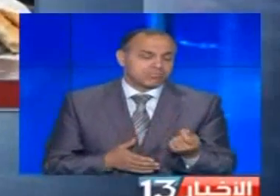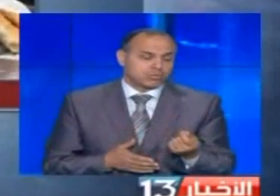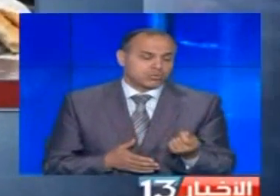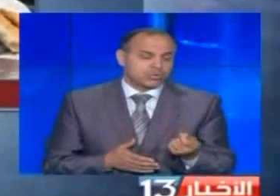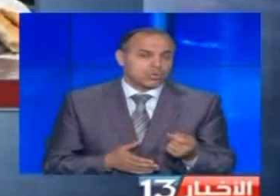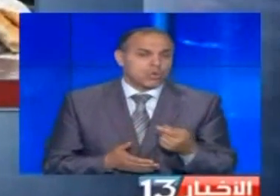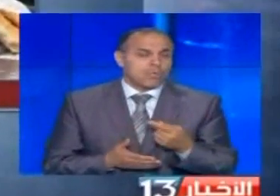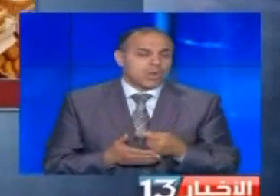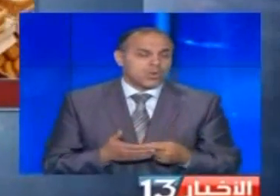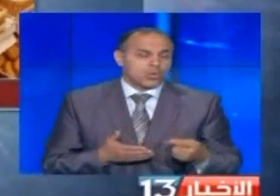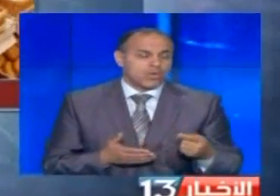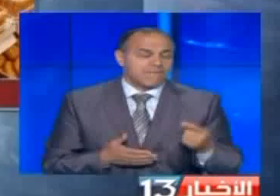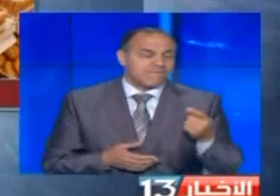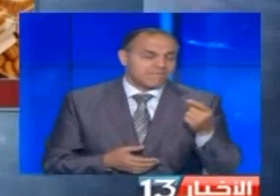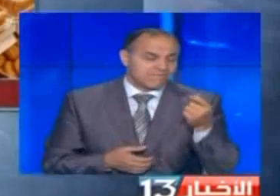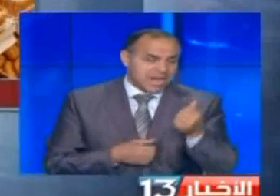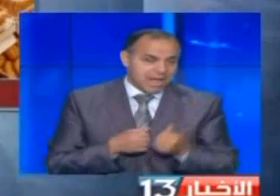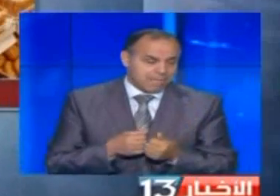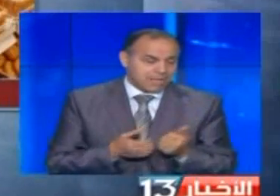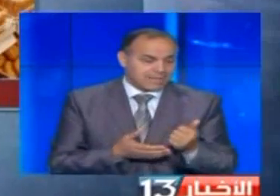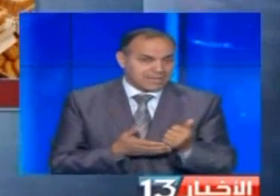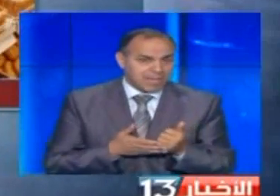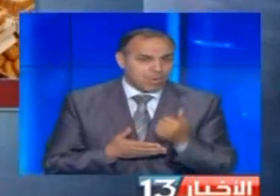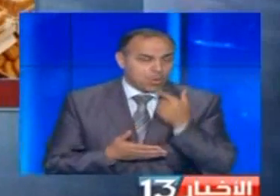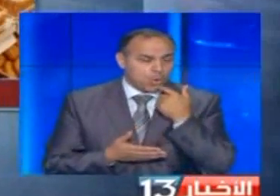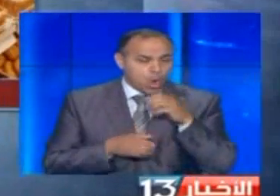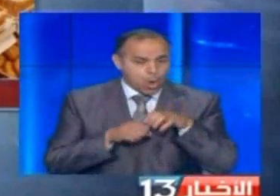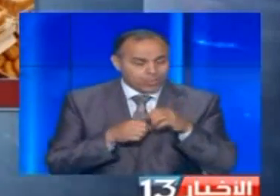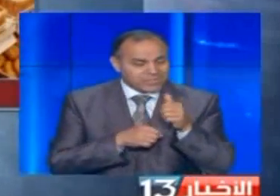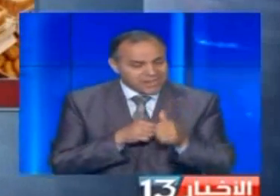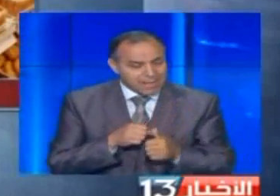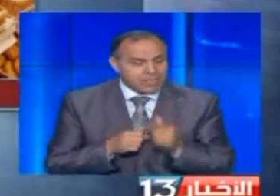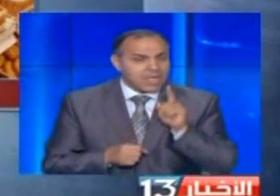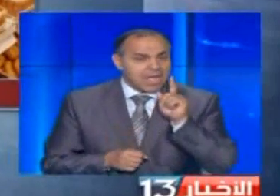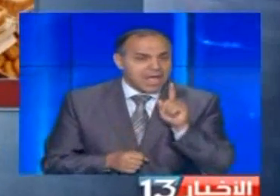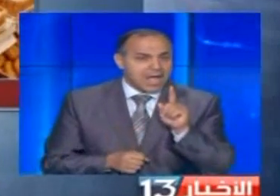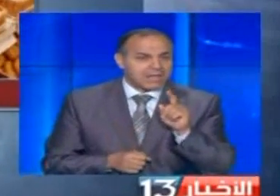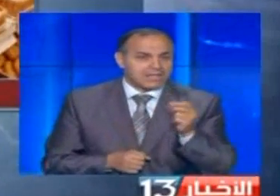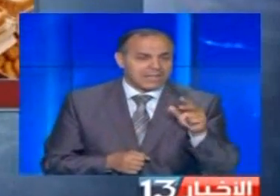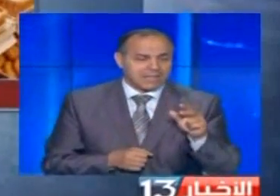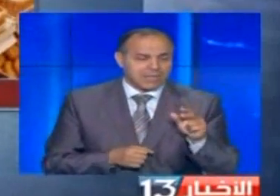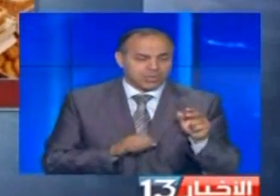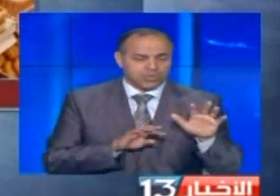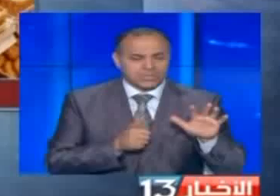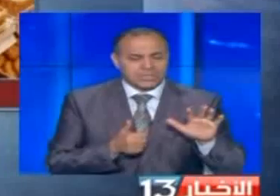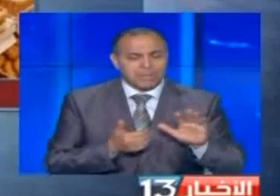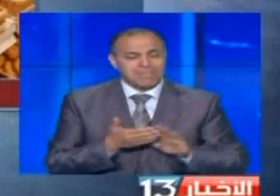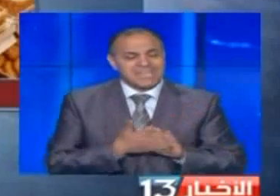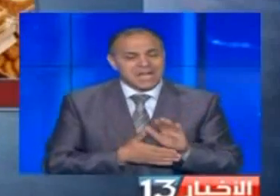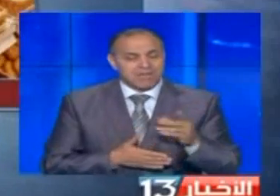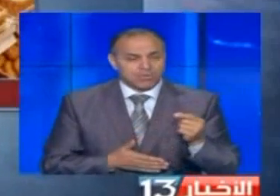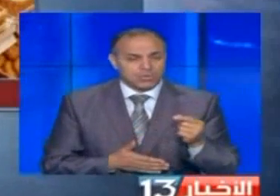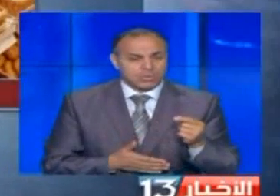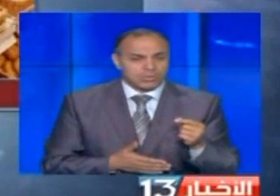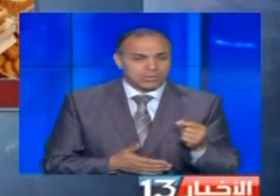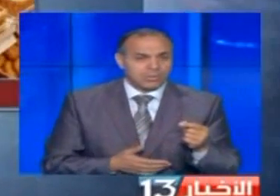مليون دينار في السنة. ويبلغ حجم الدعم الموجه لمادة الخبز سنويا 396 مليون دينار، أي ما